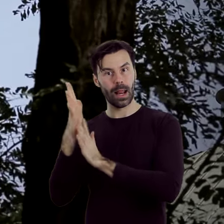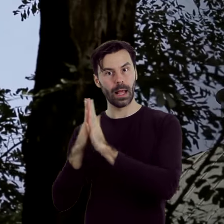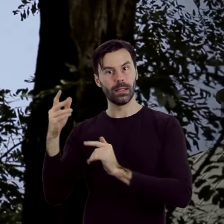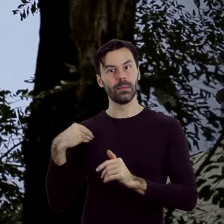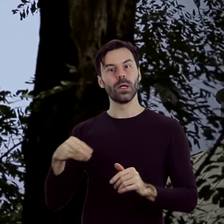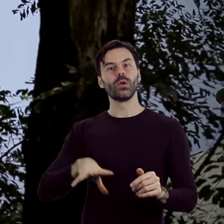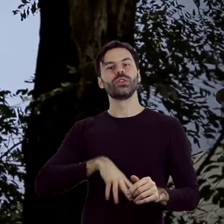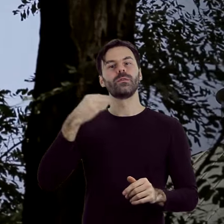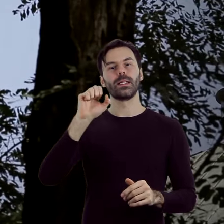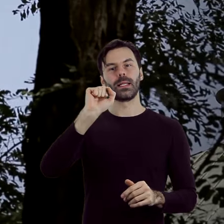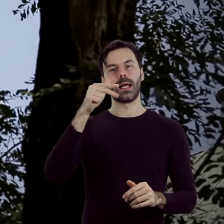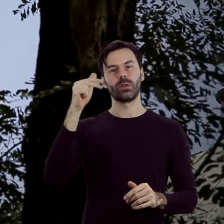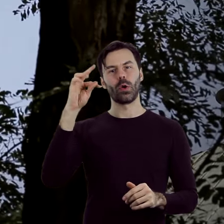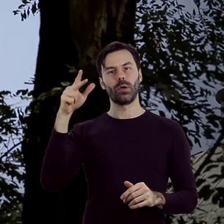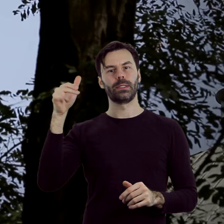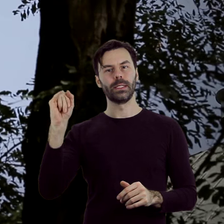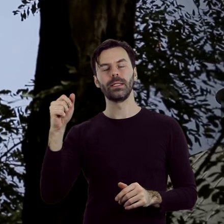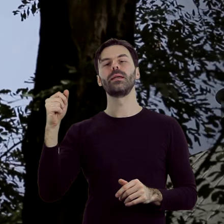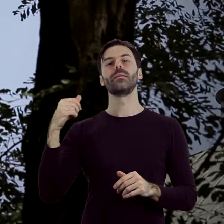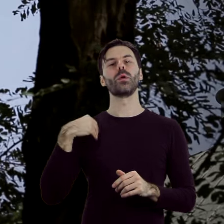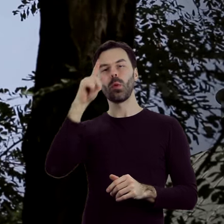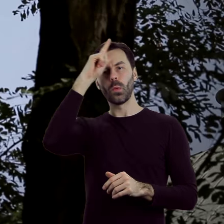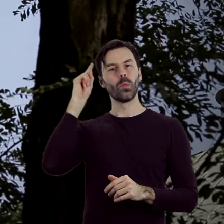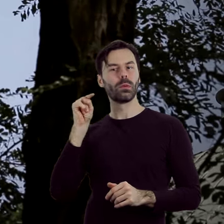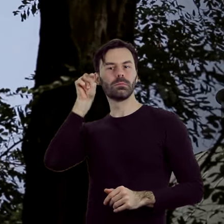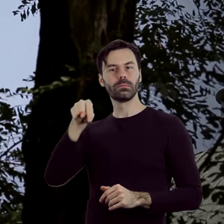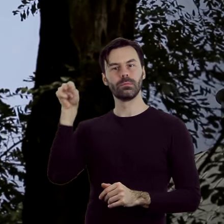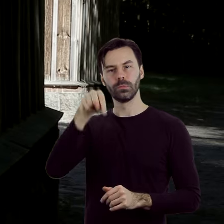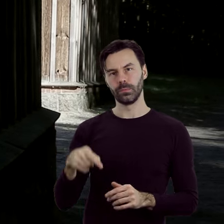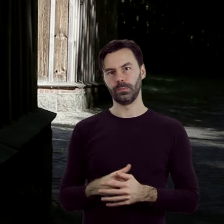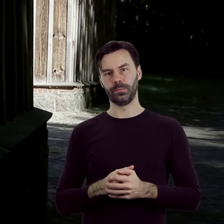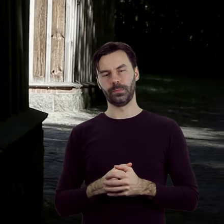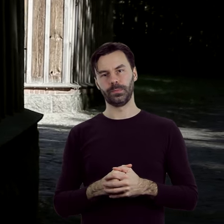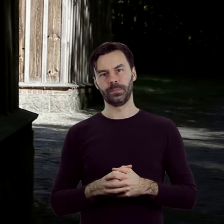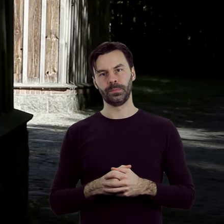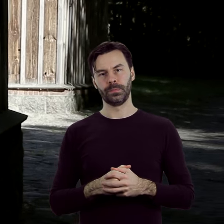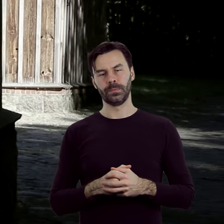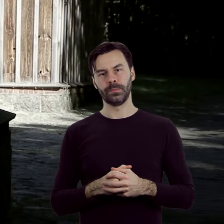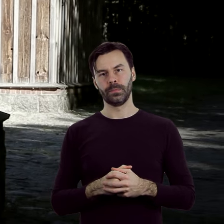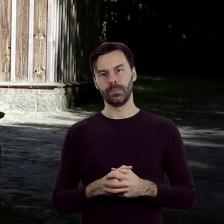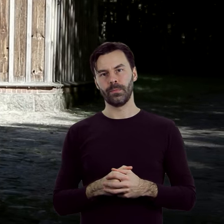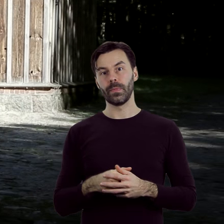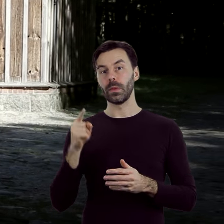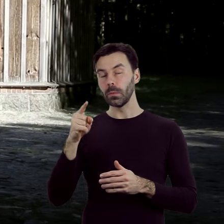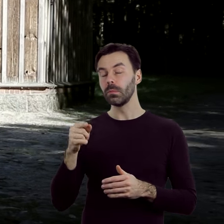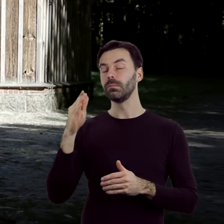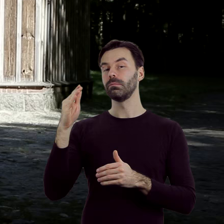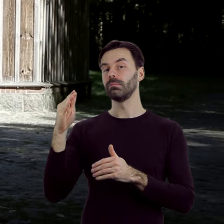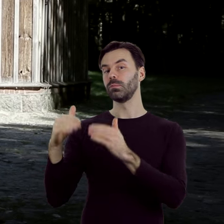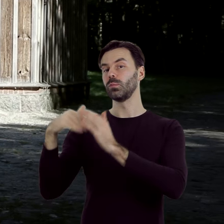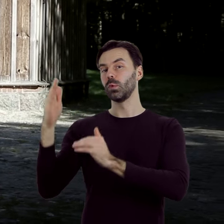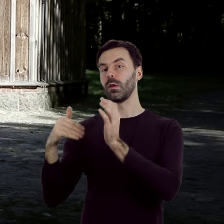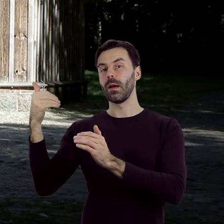zasłynęły objawieniami świętego Antoniego i stały się celem pielgrzymek. W 1676 roku